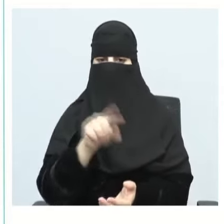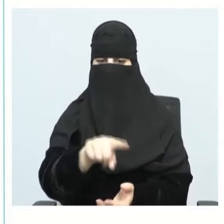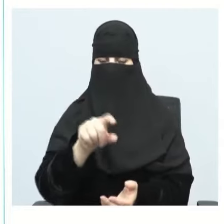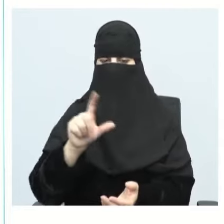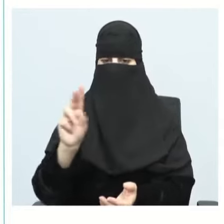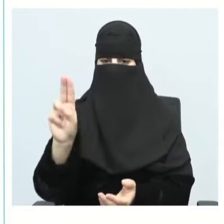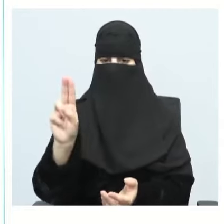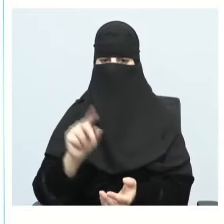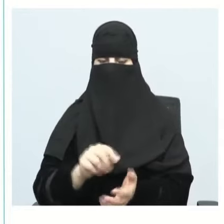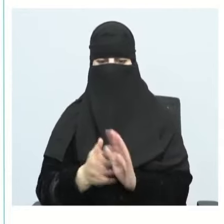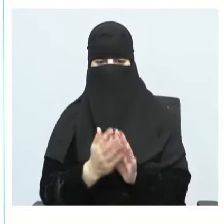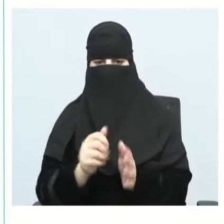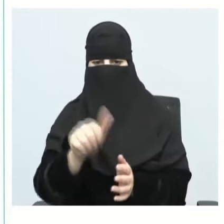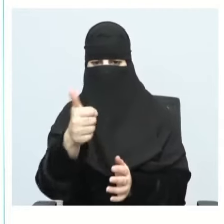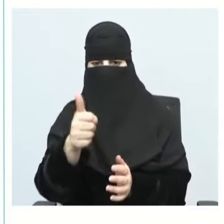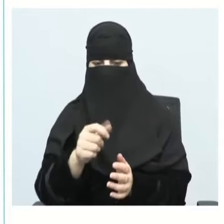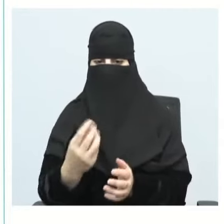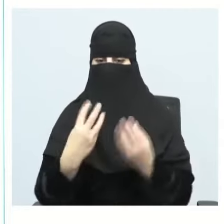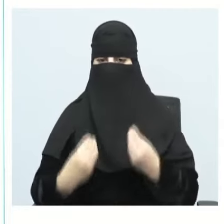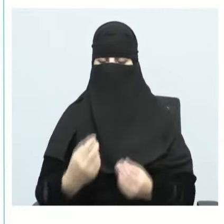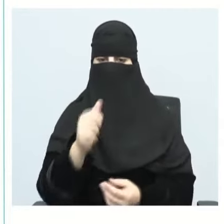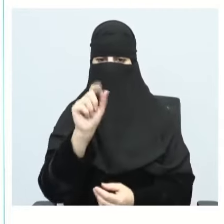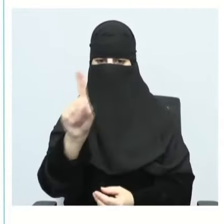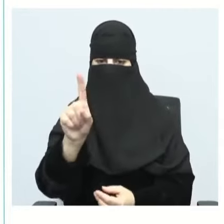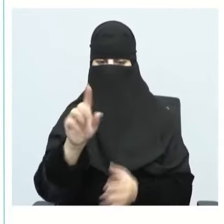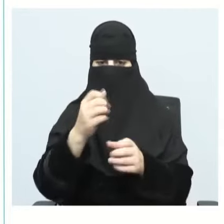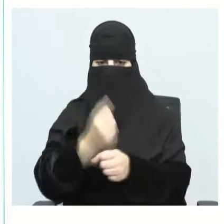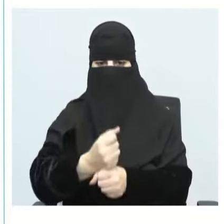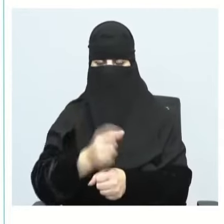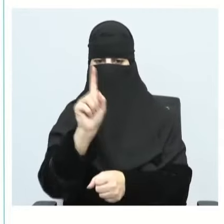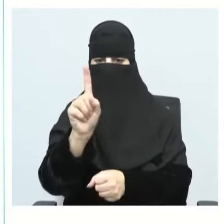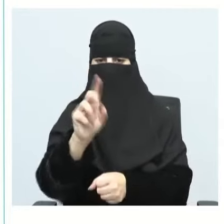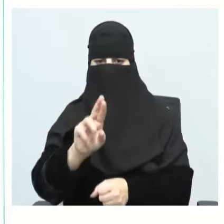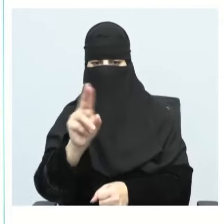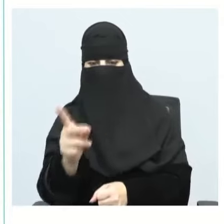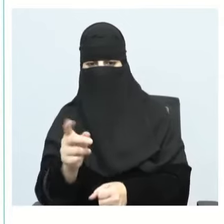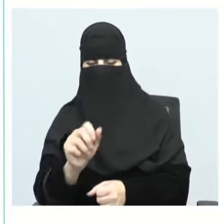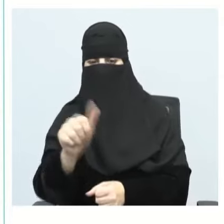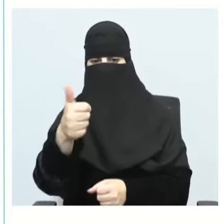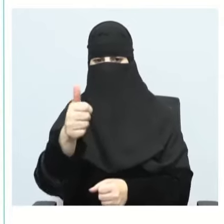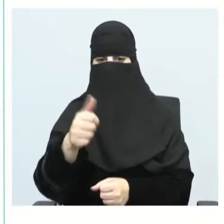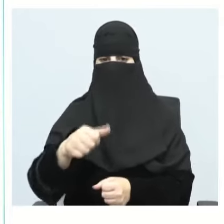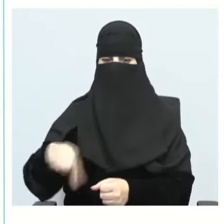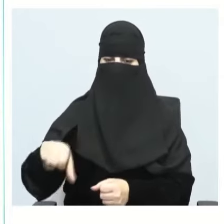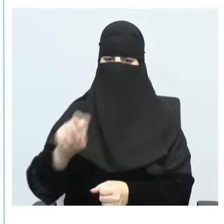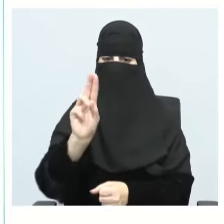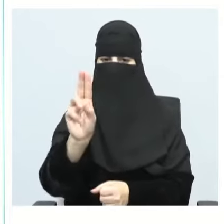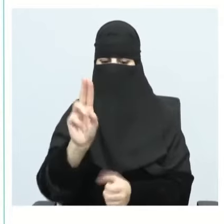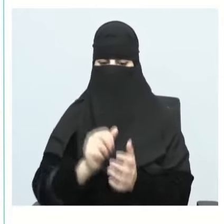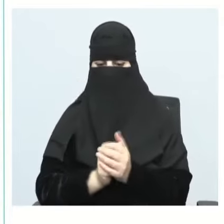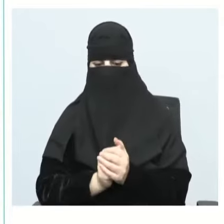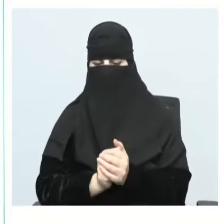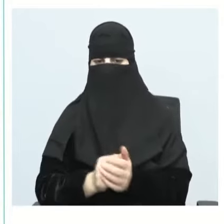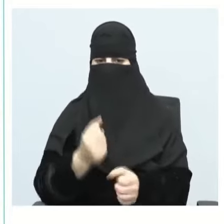الان خلصت الباء وغير مكان الالف وتصبح مره ثانيه